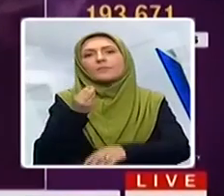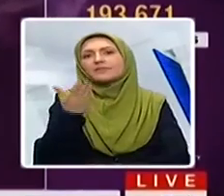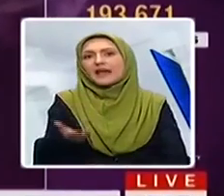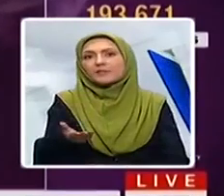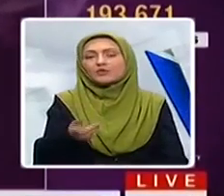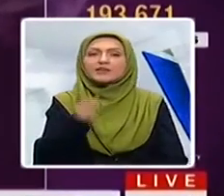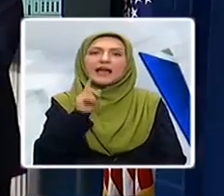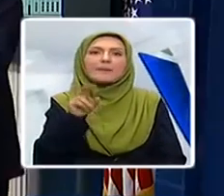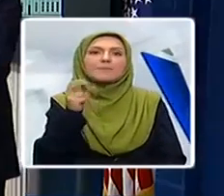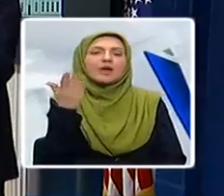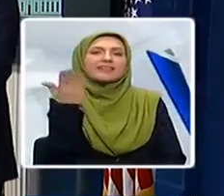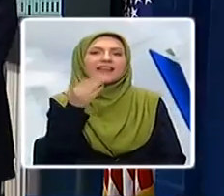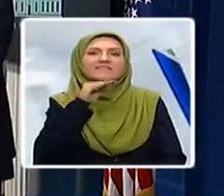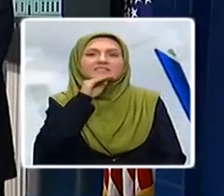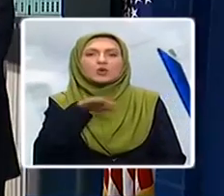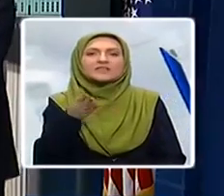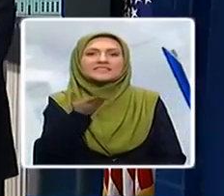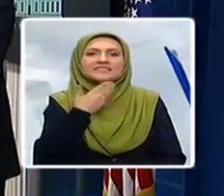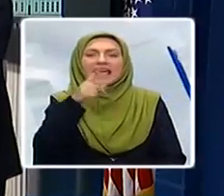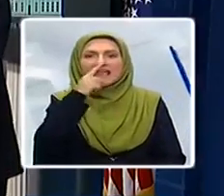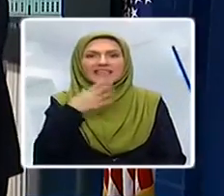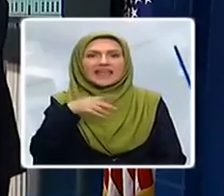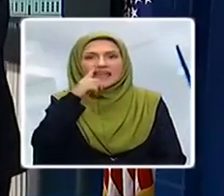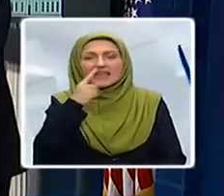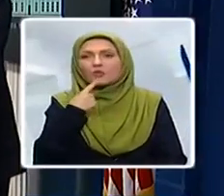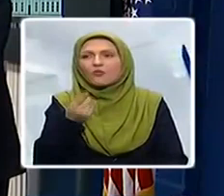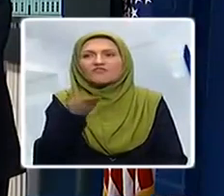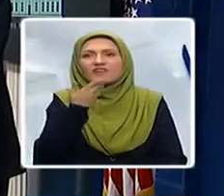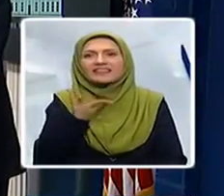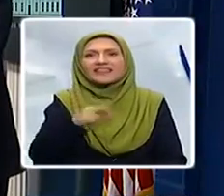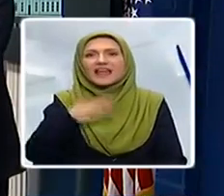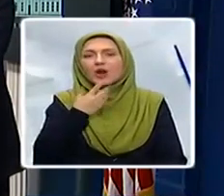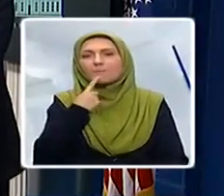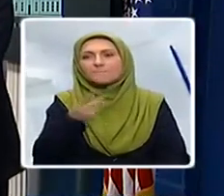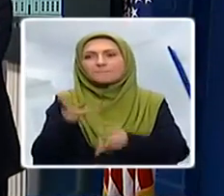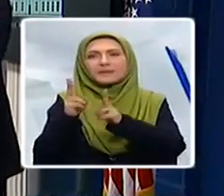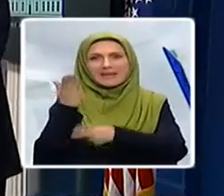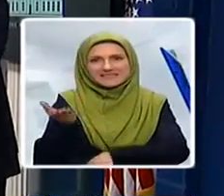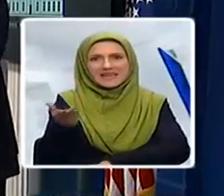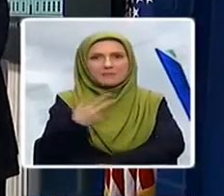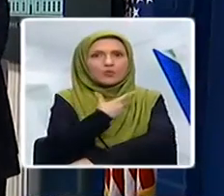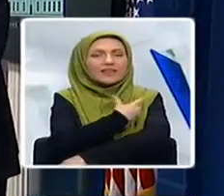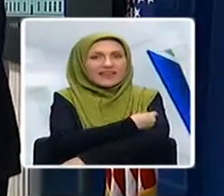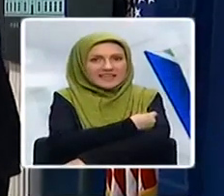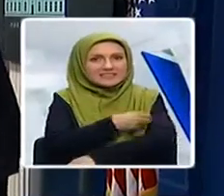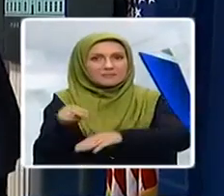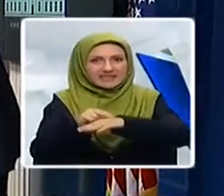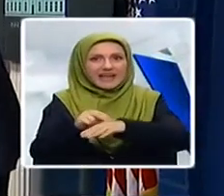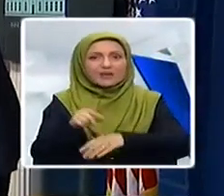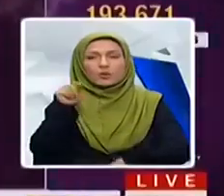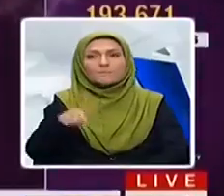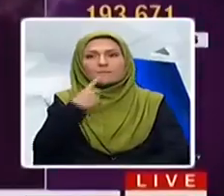علت تغییر دادن حرفایش درباره توصیه به تزریق مواد ضد عفونی کننده برای مقابله با کرونا دروغگو